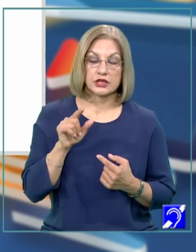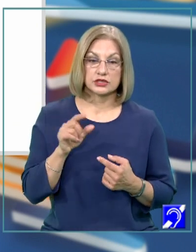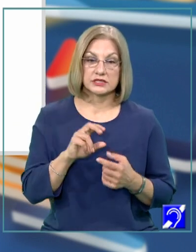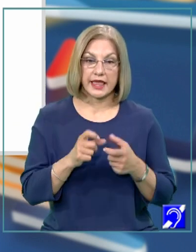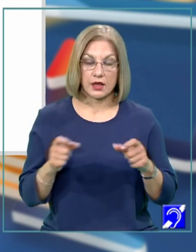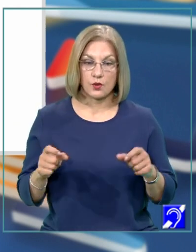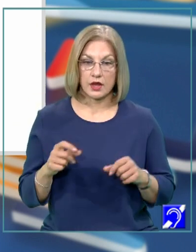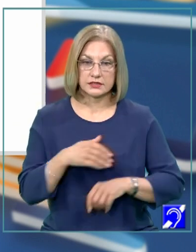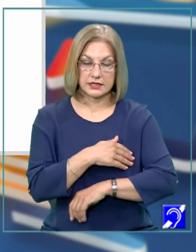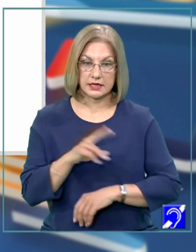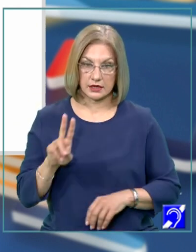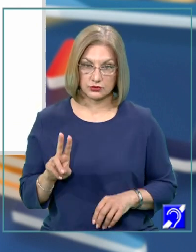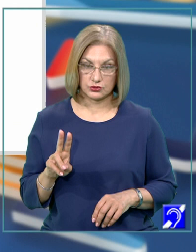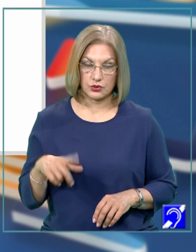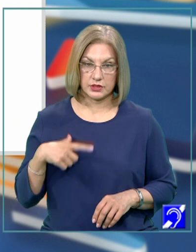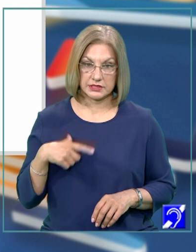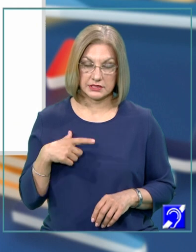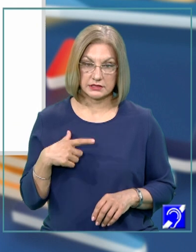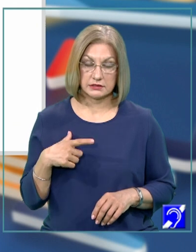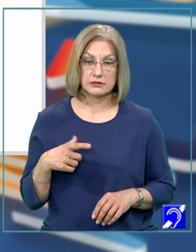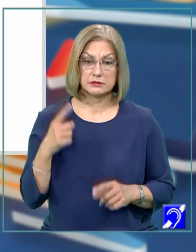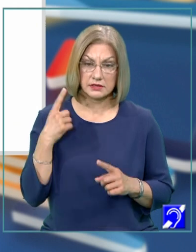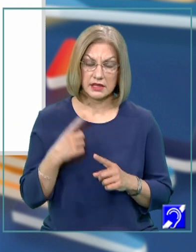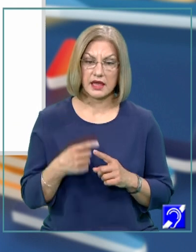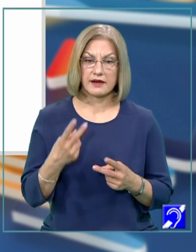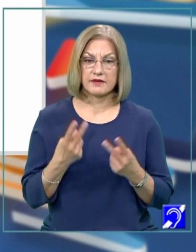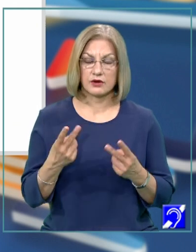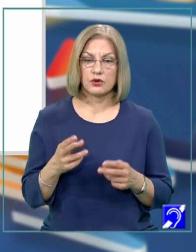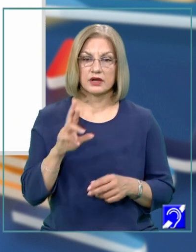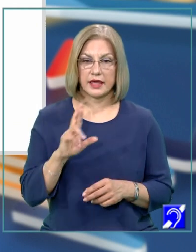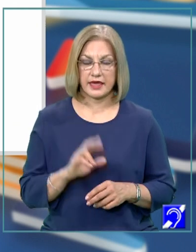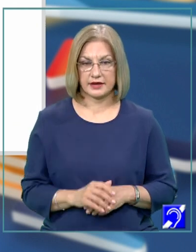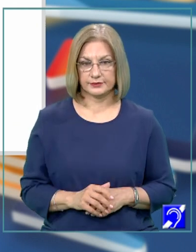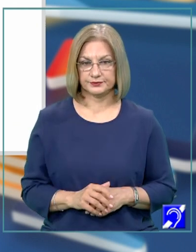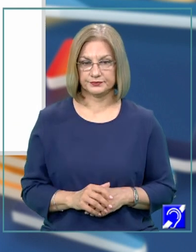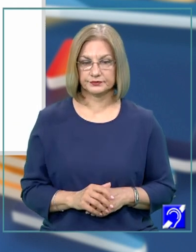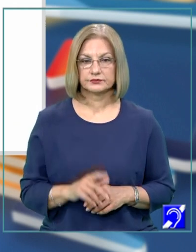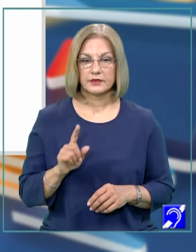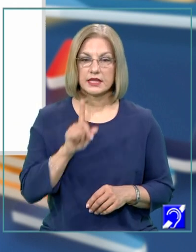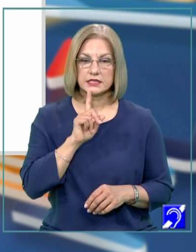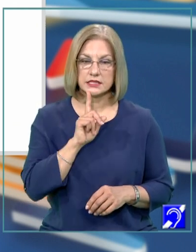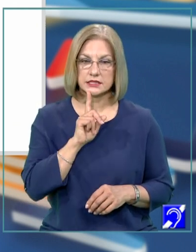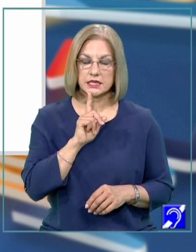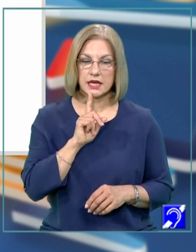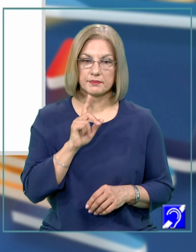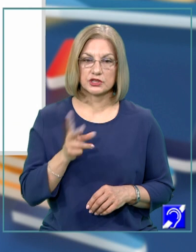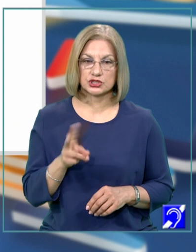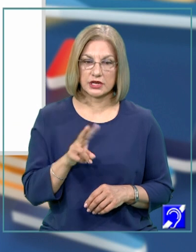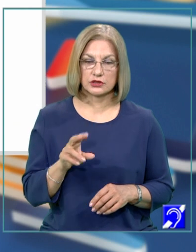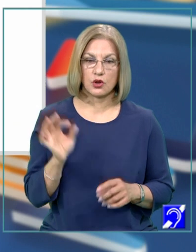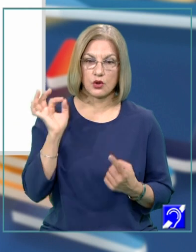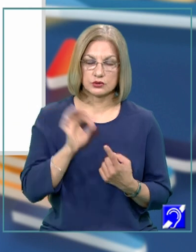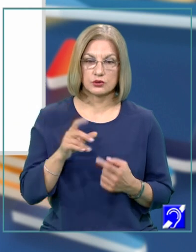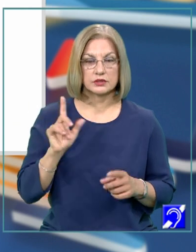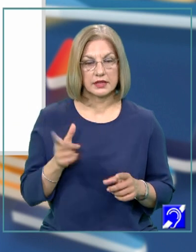de gradul 2 sunt chiar valorile pe distanței R asta înseamnă că cele două soluții